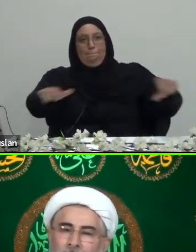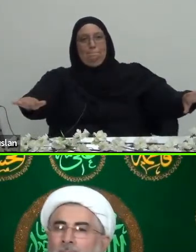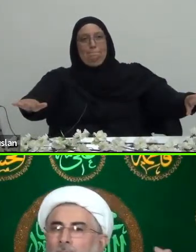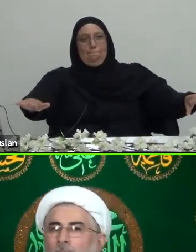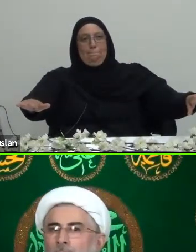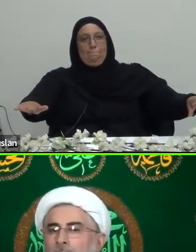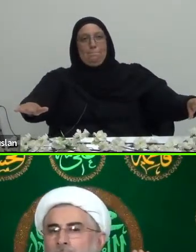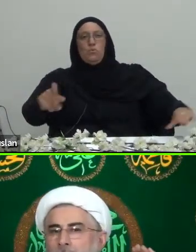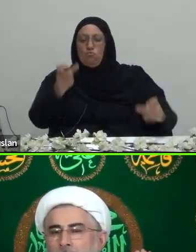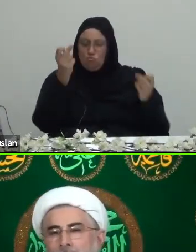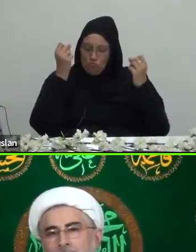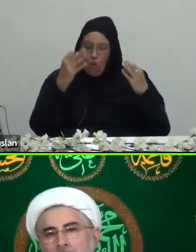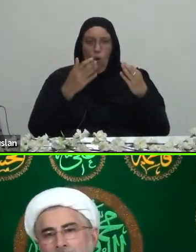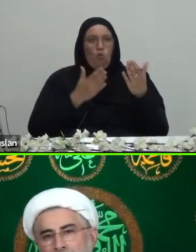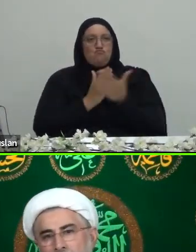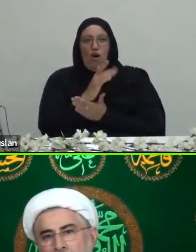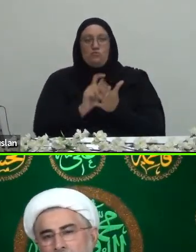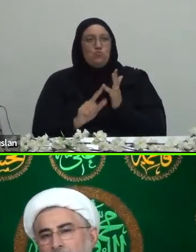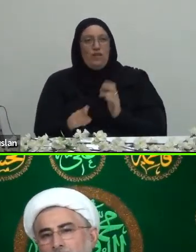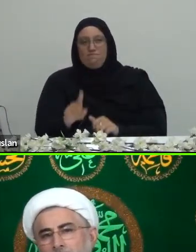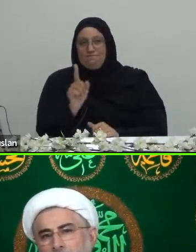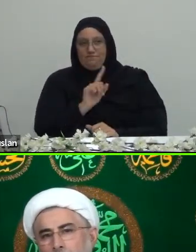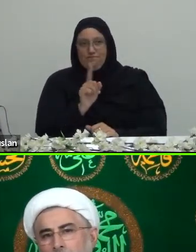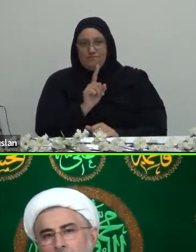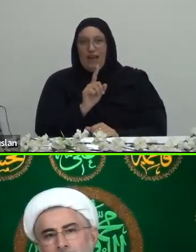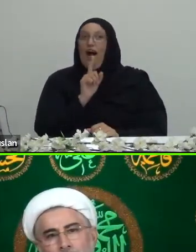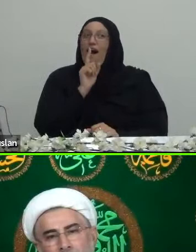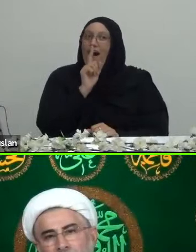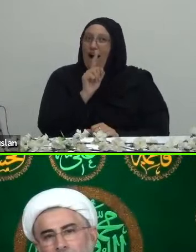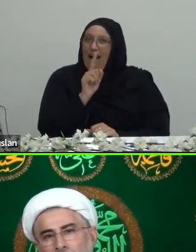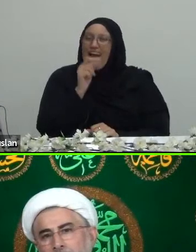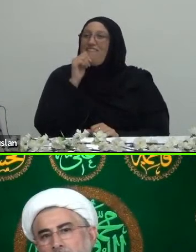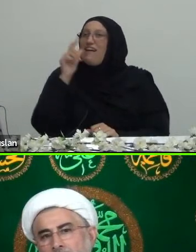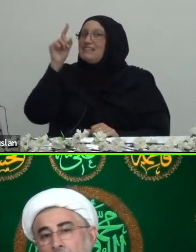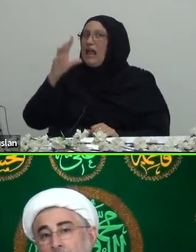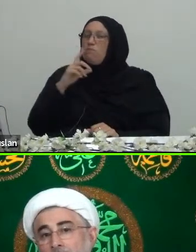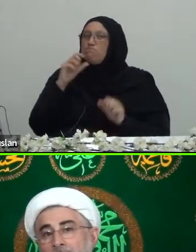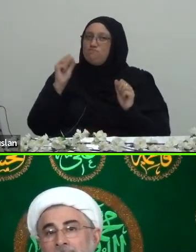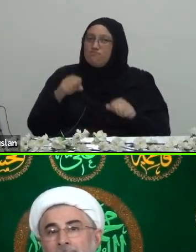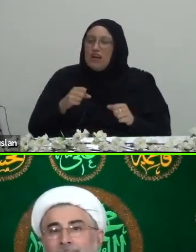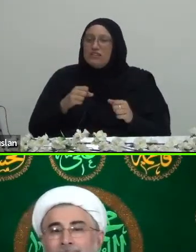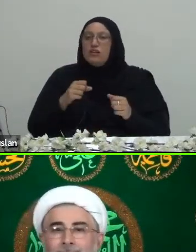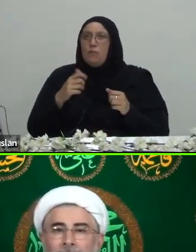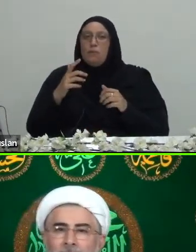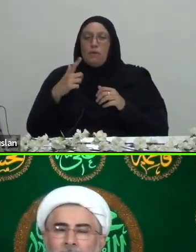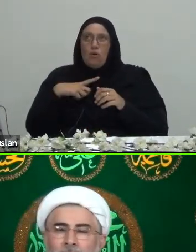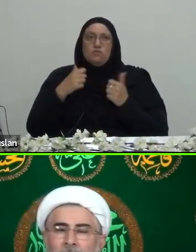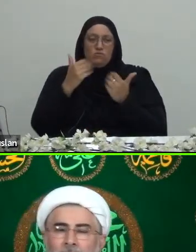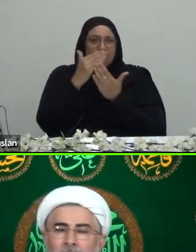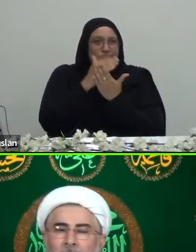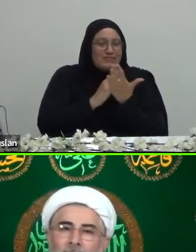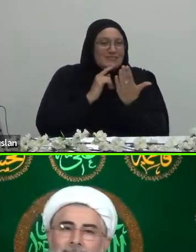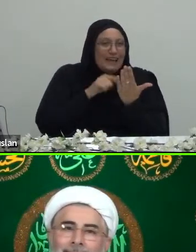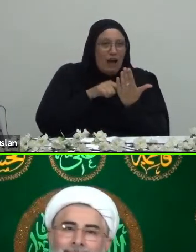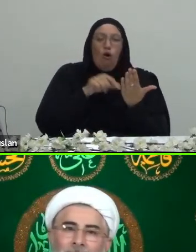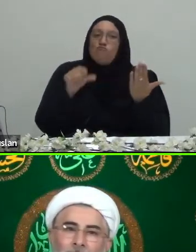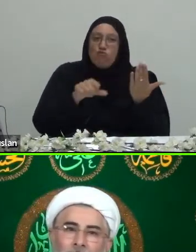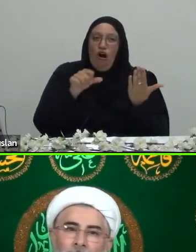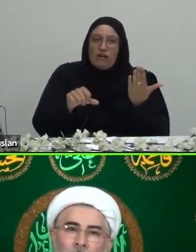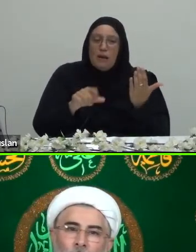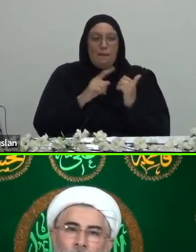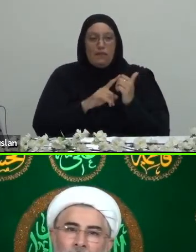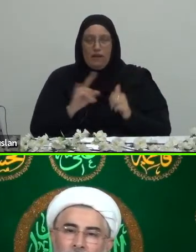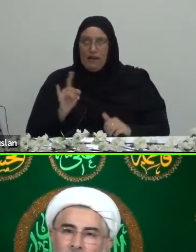to do that. Unless Islamically is justified, otherwise, by default, this is forbidden. And the hadith that I mentioned, فَقَدْ